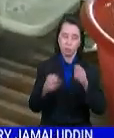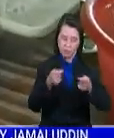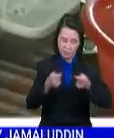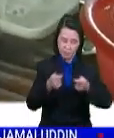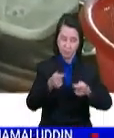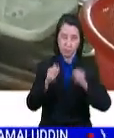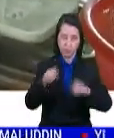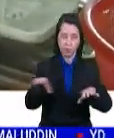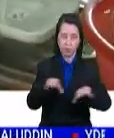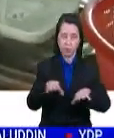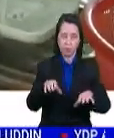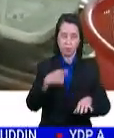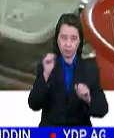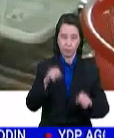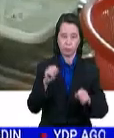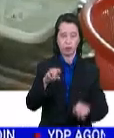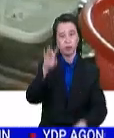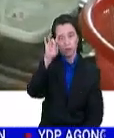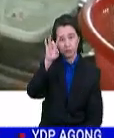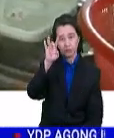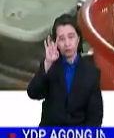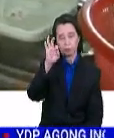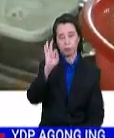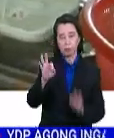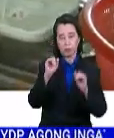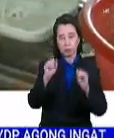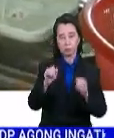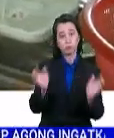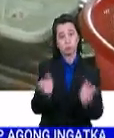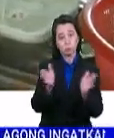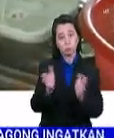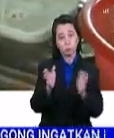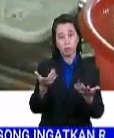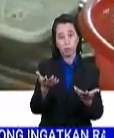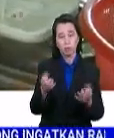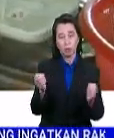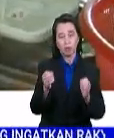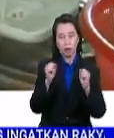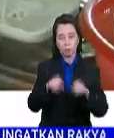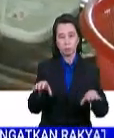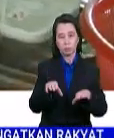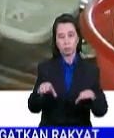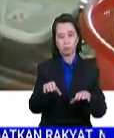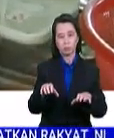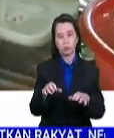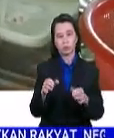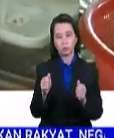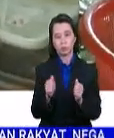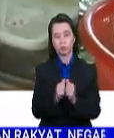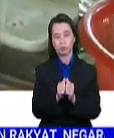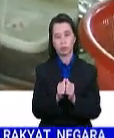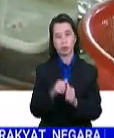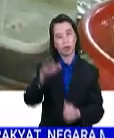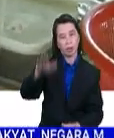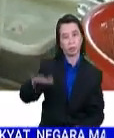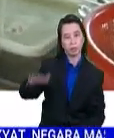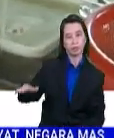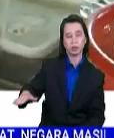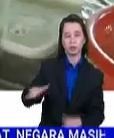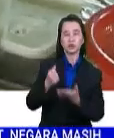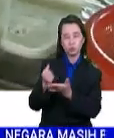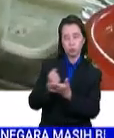saya boleh buat lagi. InsyaAllah kalau sempatan lagi menggalakkan hingga saya tak mampu. Sekarang ni saya buat pun dengan adik-beradik